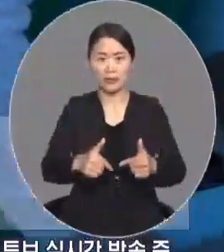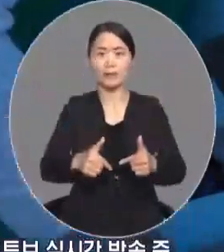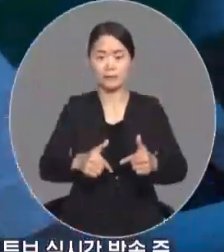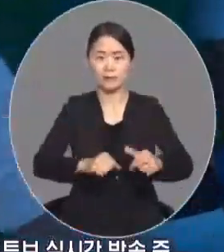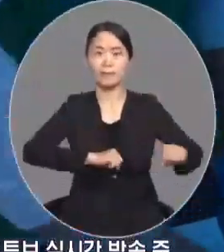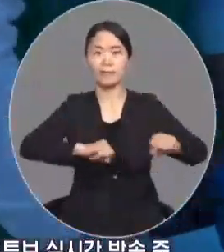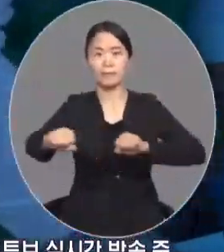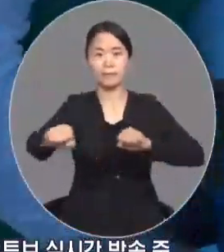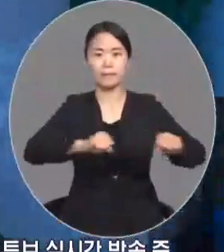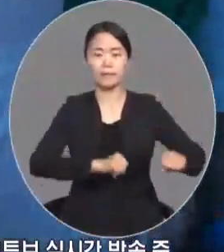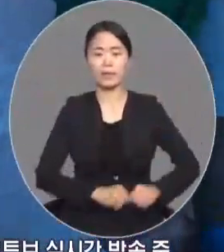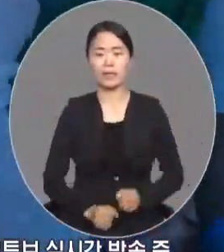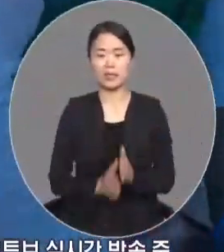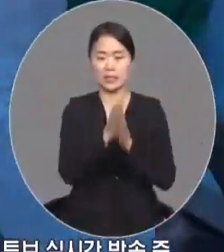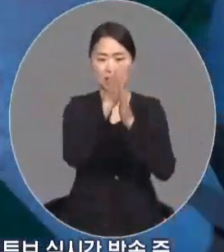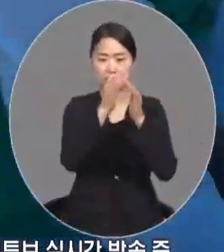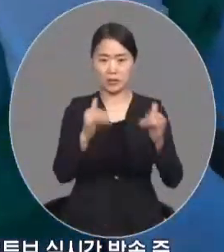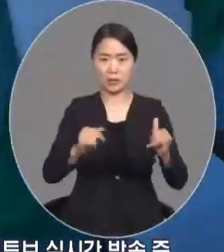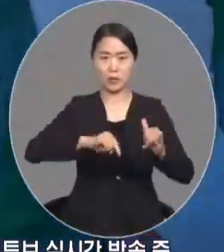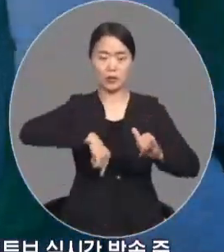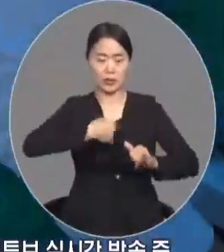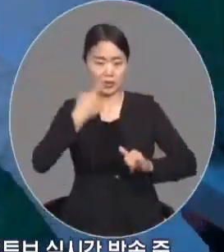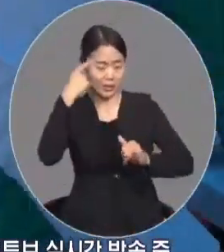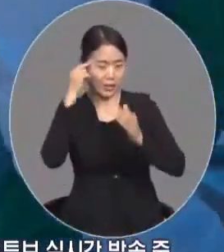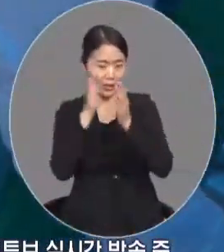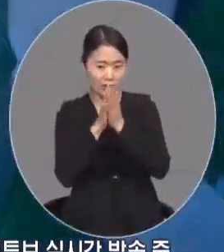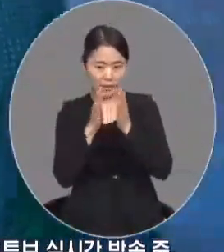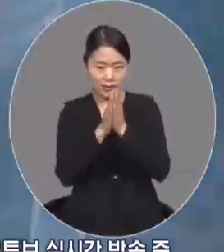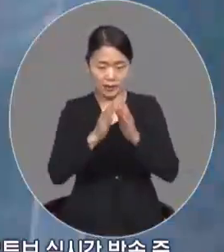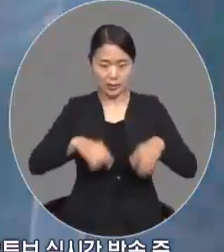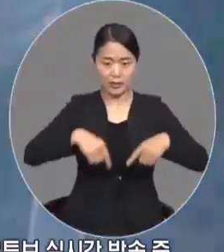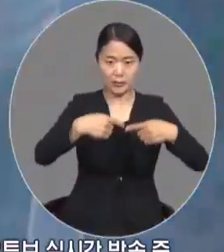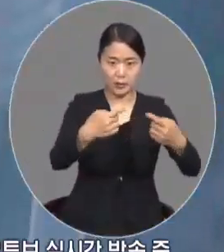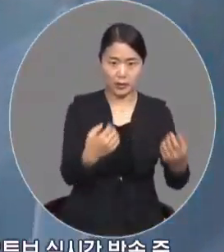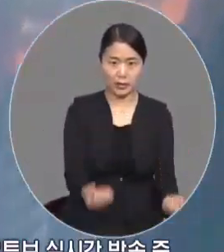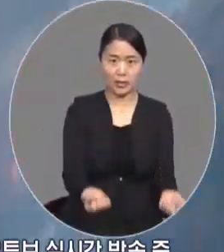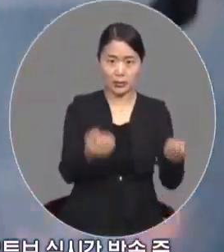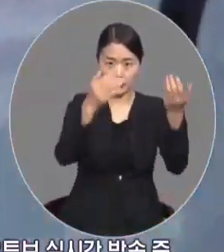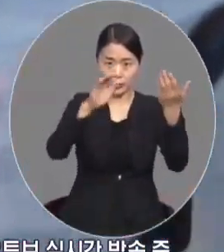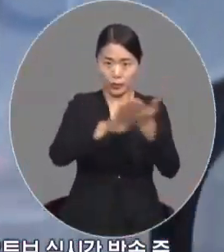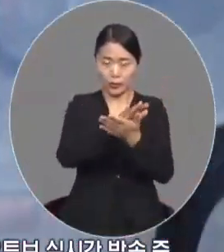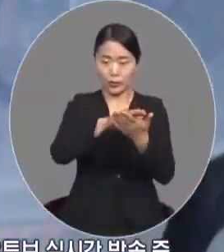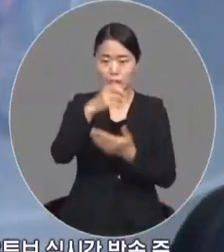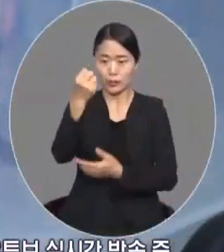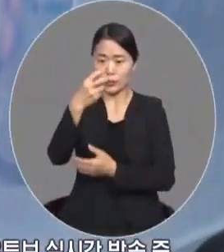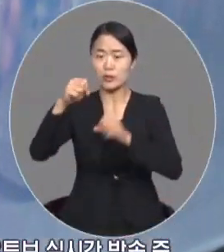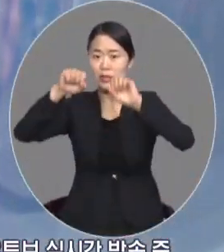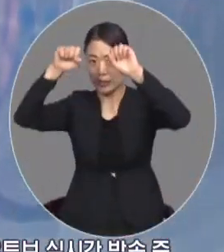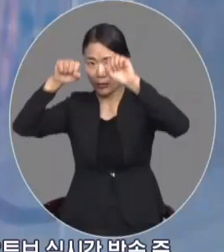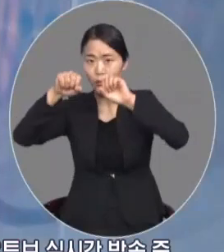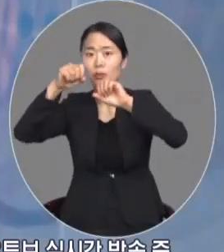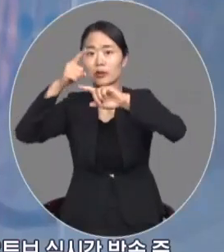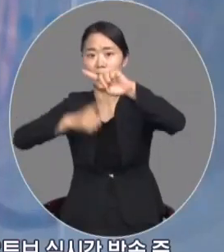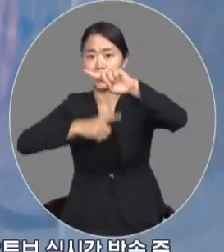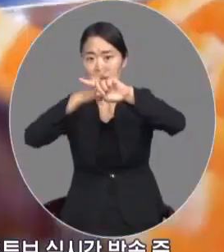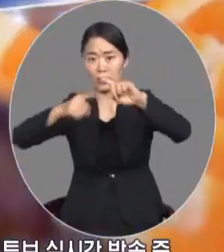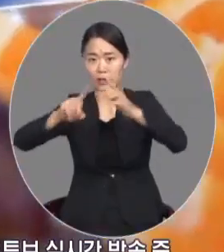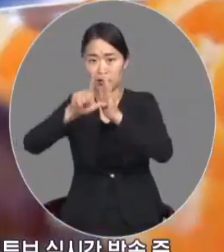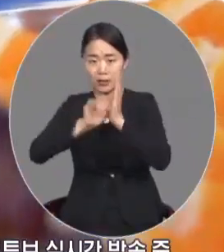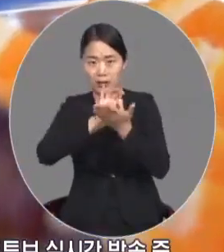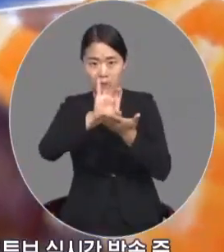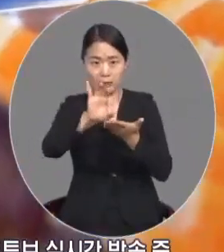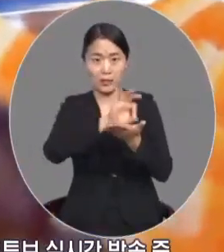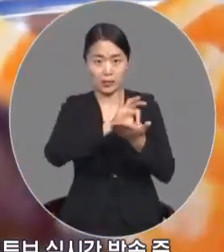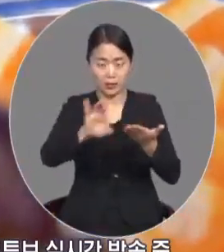되었습니다 시민들의 자발적인 참여로 야유회나 체육대회 세미나 등의 다회용기를 적용한 사례들은 지구수다